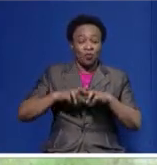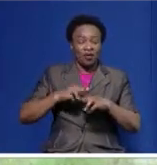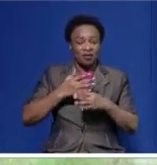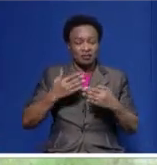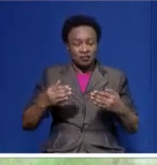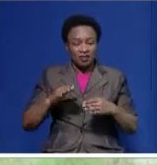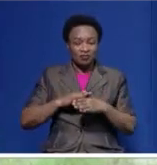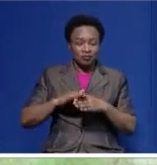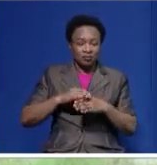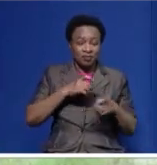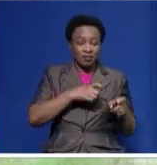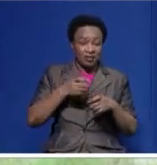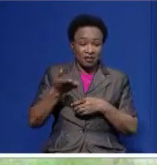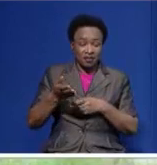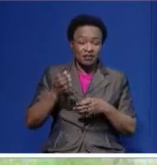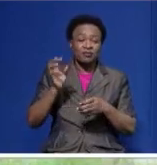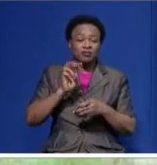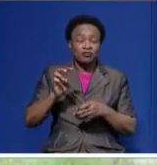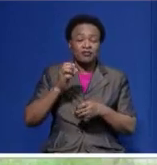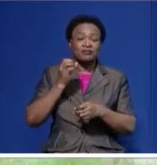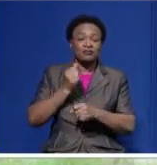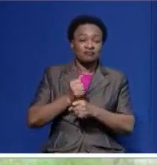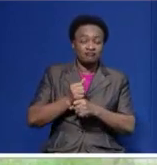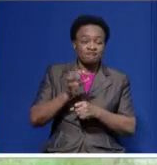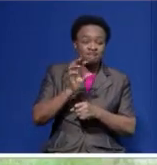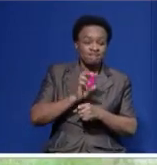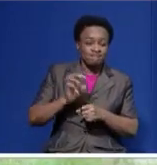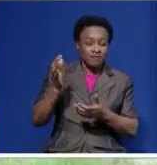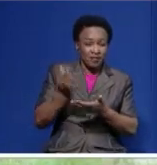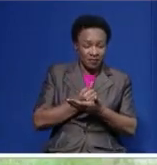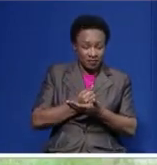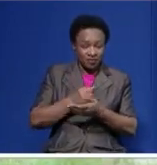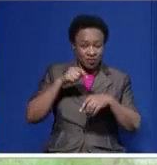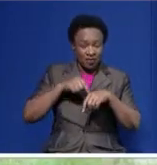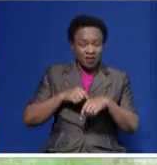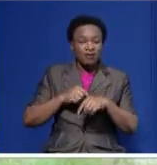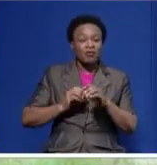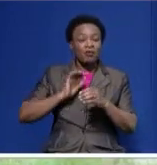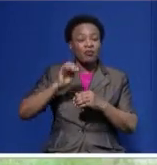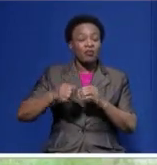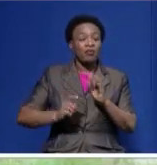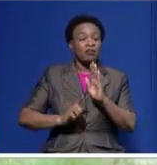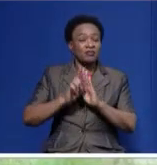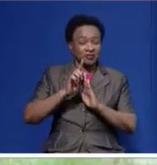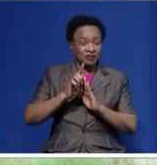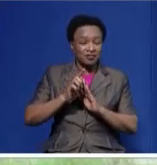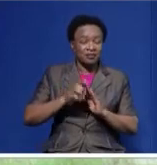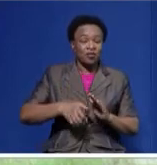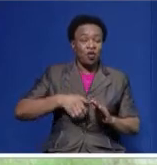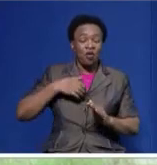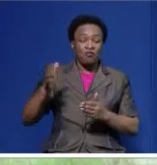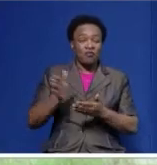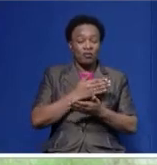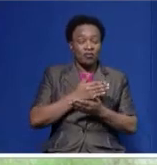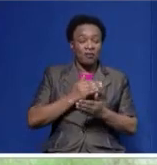hii kwa ajili ya kujitafutia riziki kupitia shughuli mbalimbali za uvuvi. Leo hii mkuu wa mkoa wa Kaskazini Unguja Mvuai Munya akaja kuwatoa hofu wananchi hawa baada ya